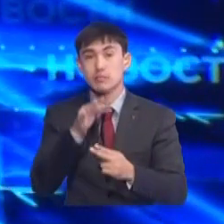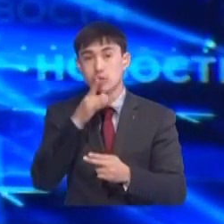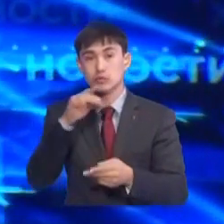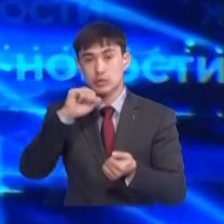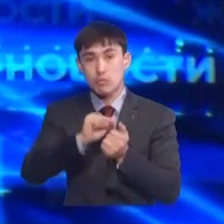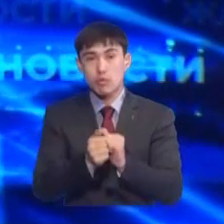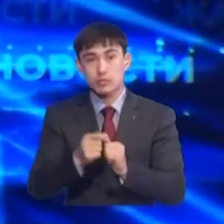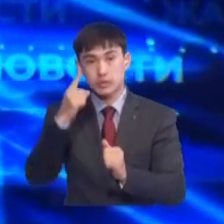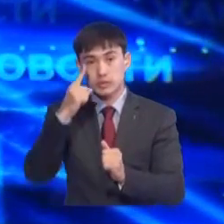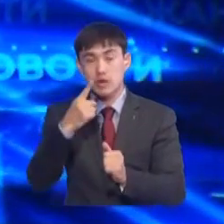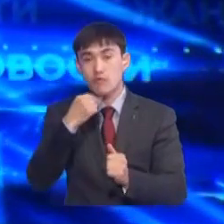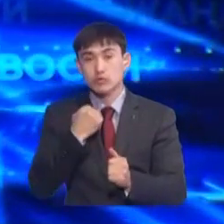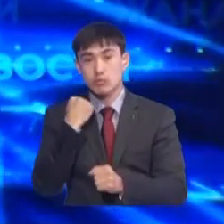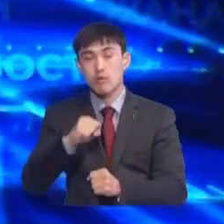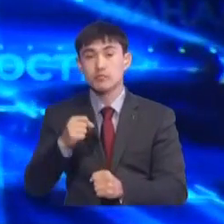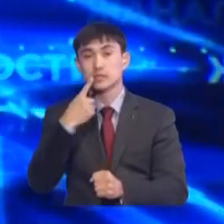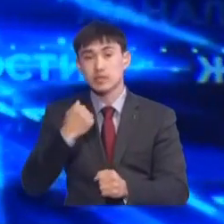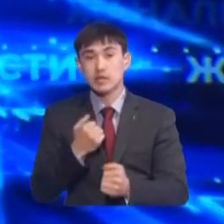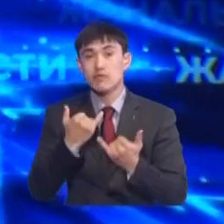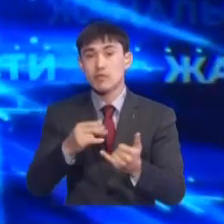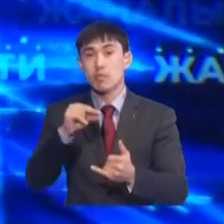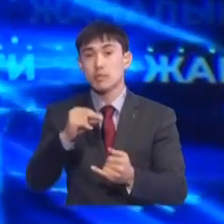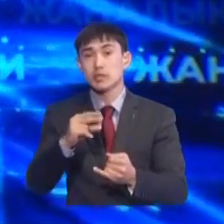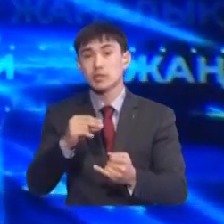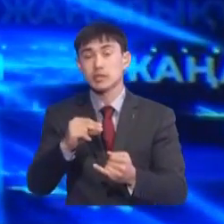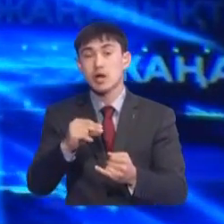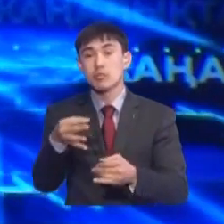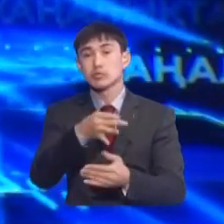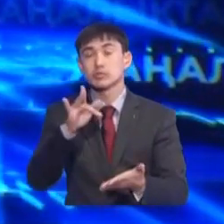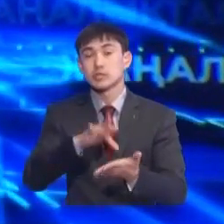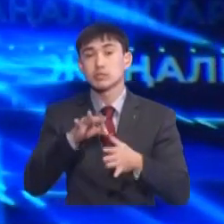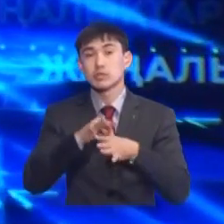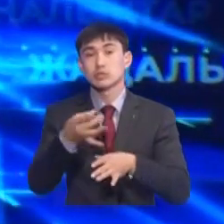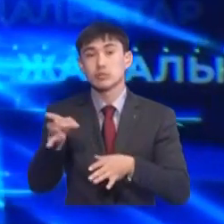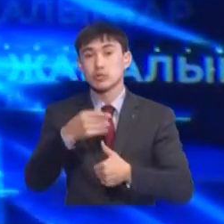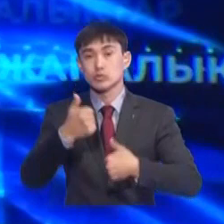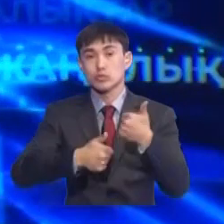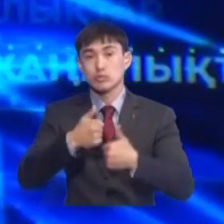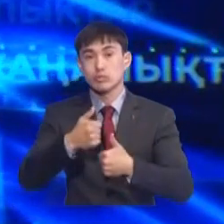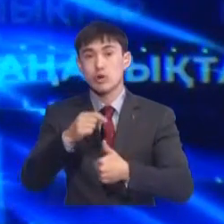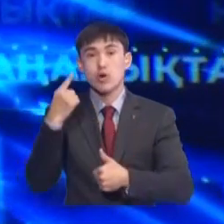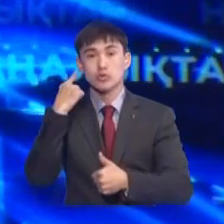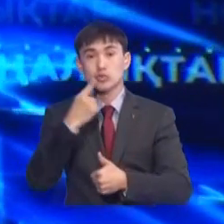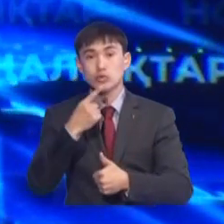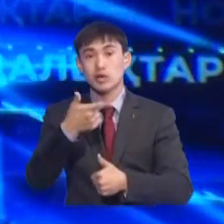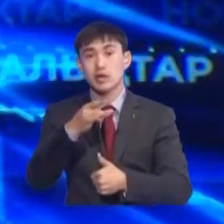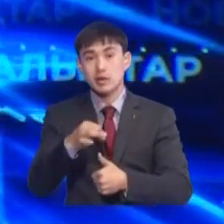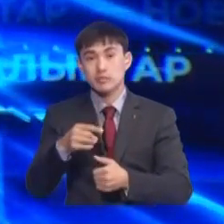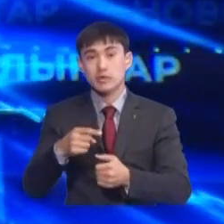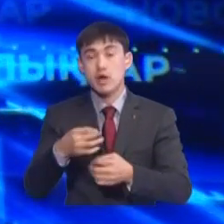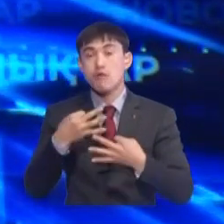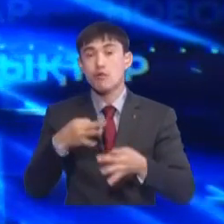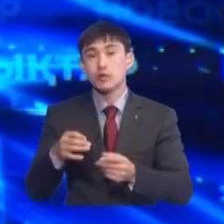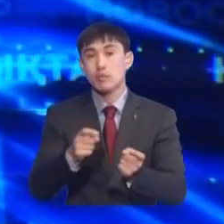народу воинскими подвигами солдат в честь памятной даты в областном центре состоялся Республиканский турнир по сурдо греко-римской